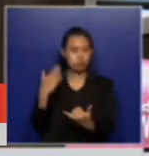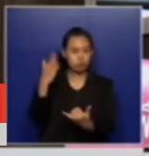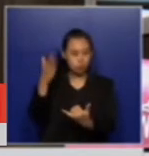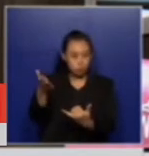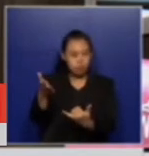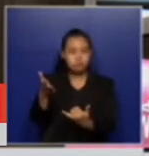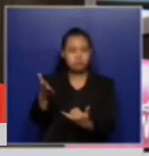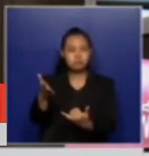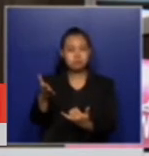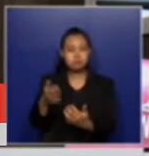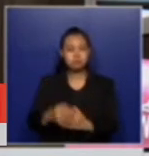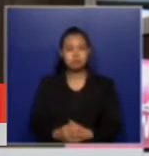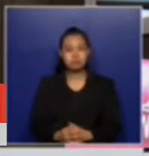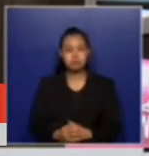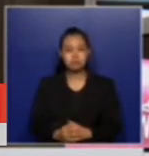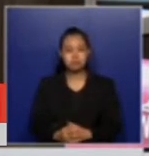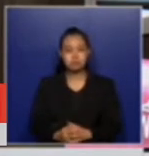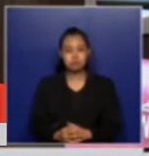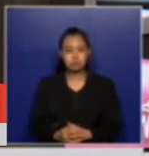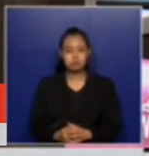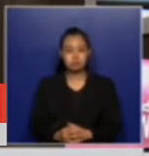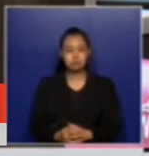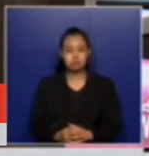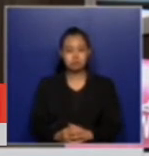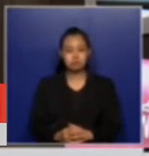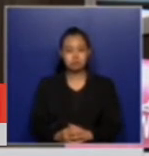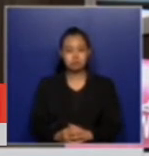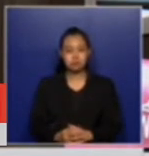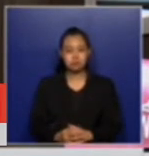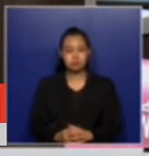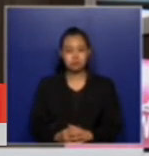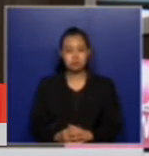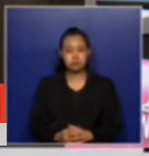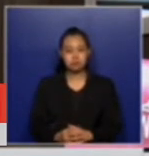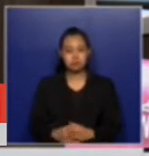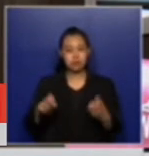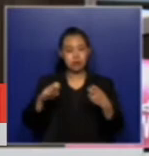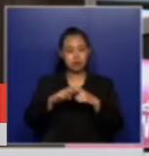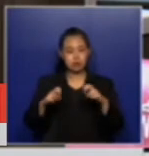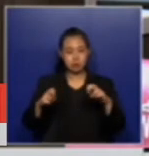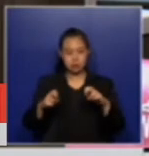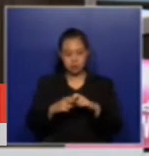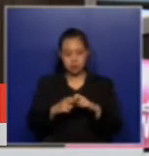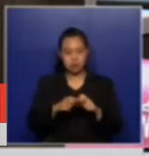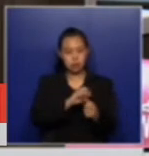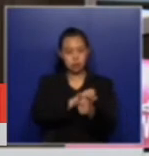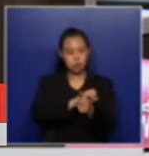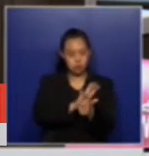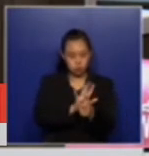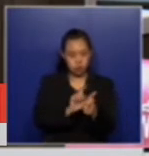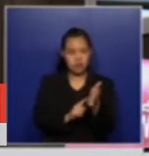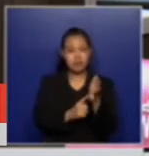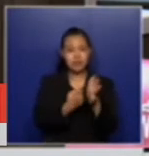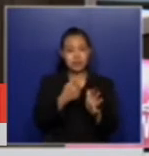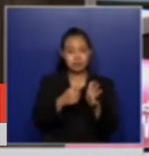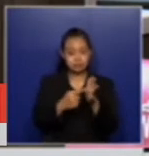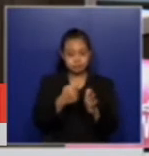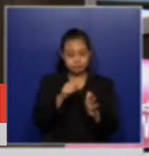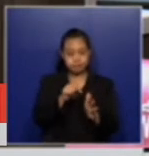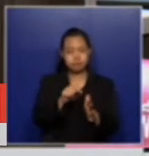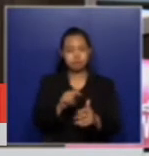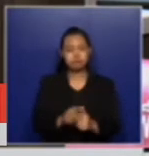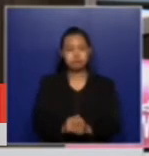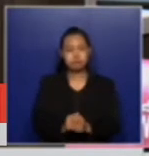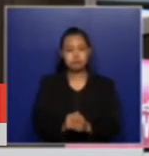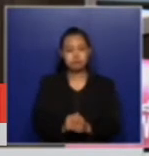ะฮะต้องเข้าใจก่อนว่าวิกฤตที่เกิดจากโควิด-19 นี้มันแตกต่าง